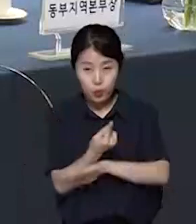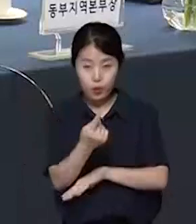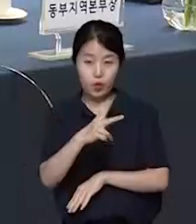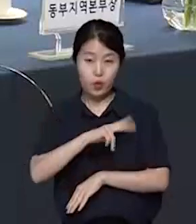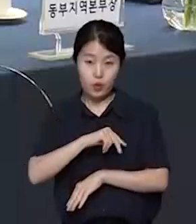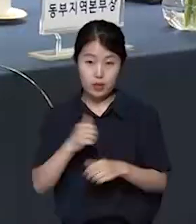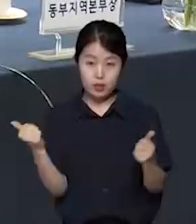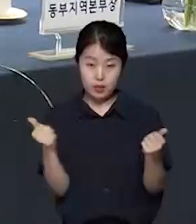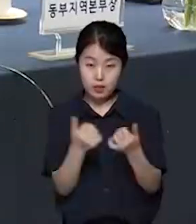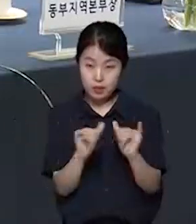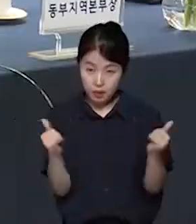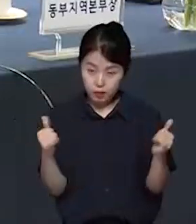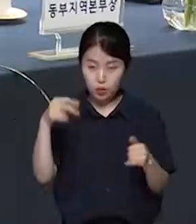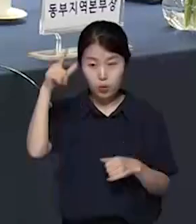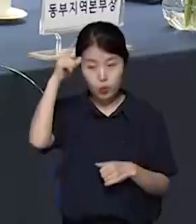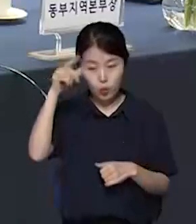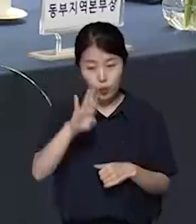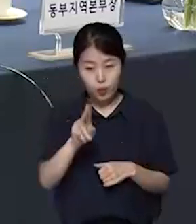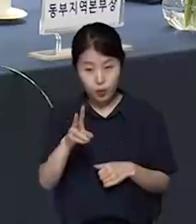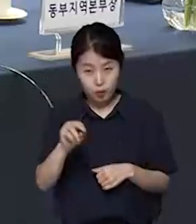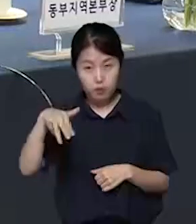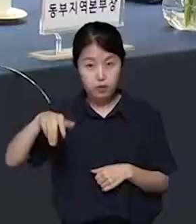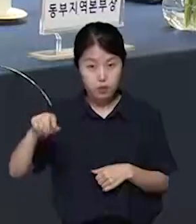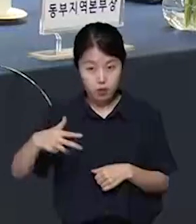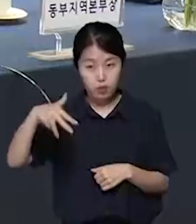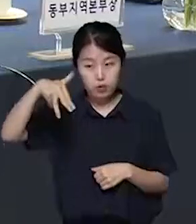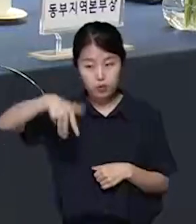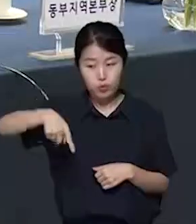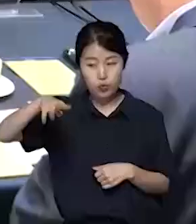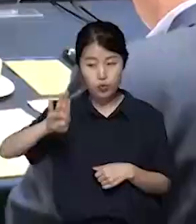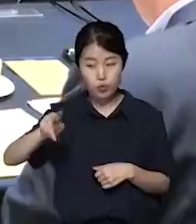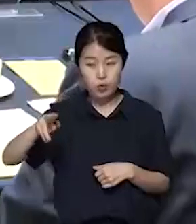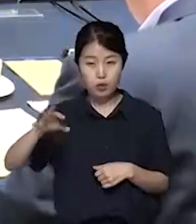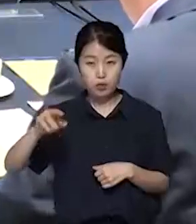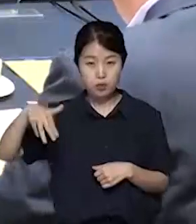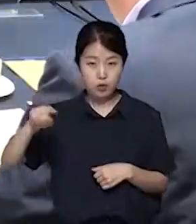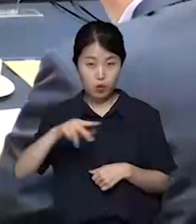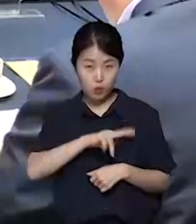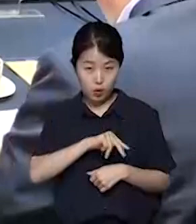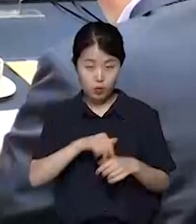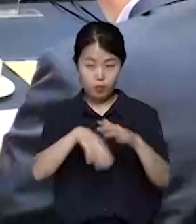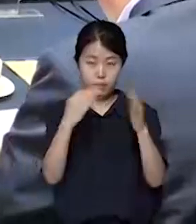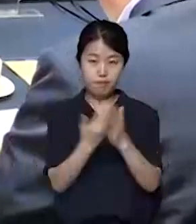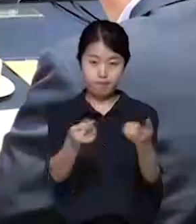김회재, 서동용 소병철, 윤재갑, 주철은 국회의원이 참석했습니다.